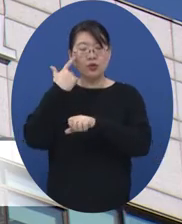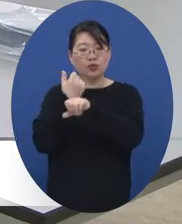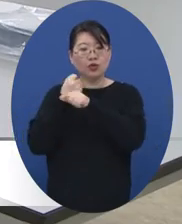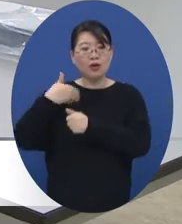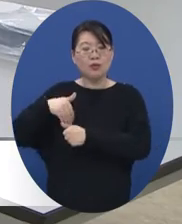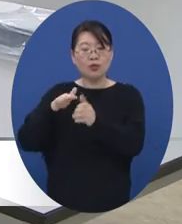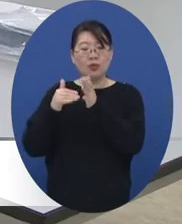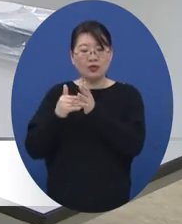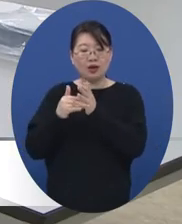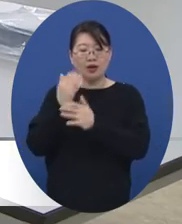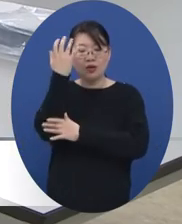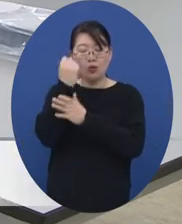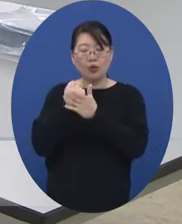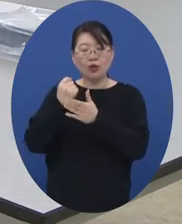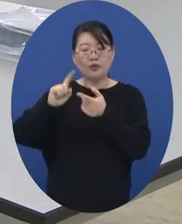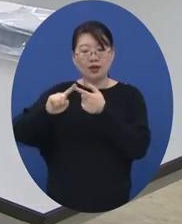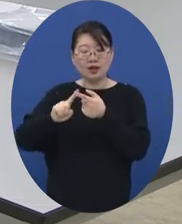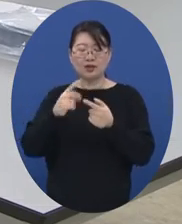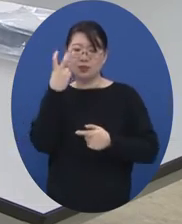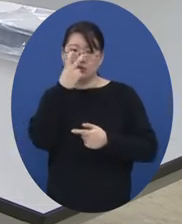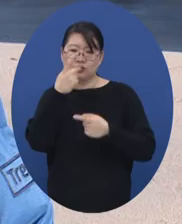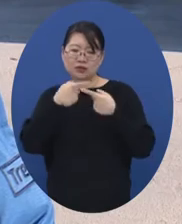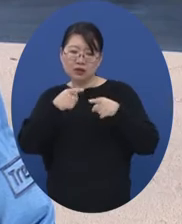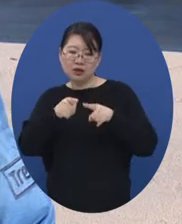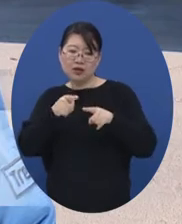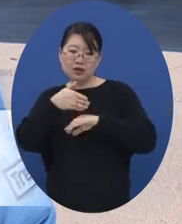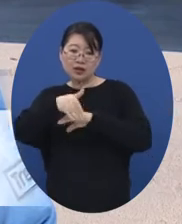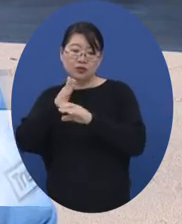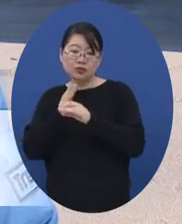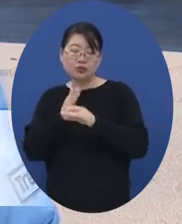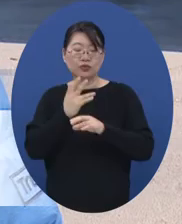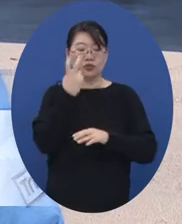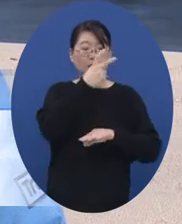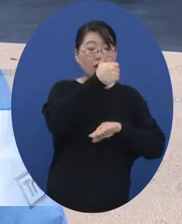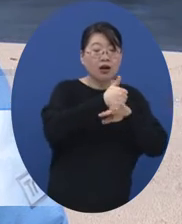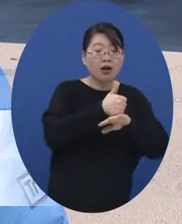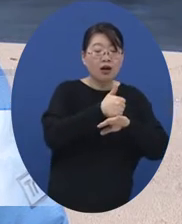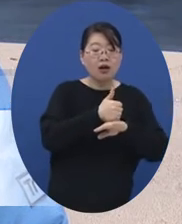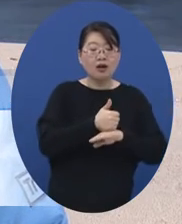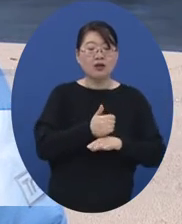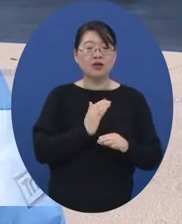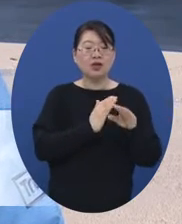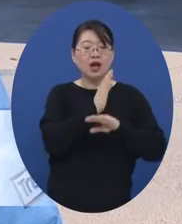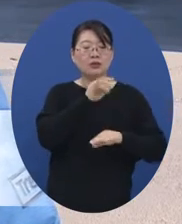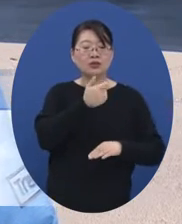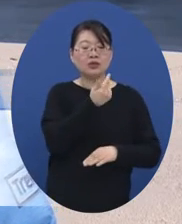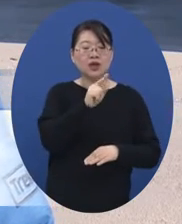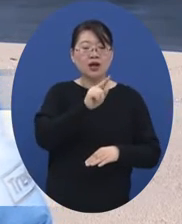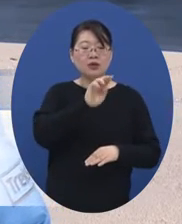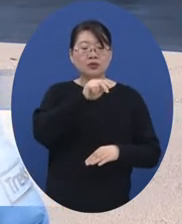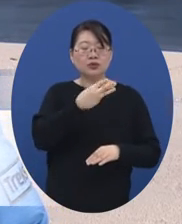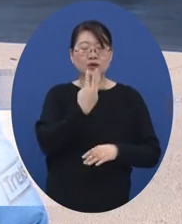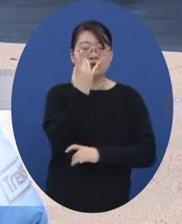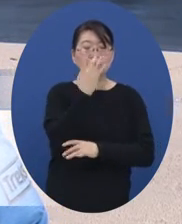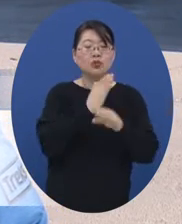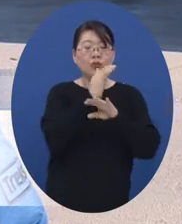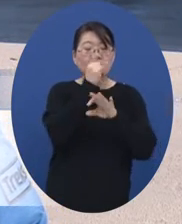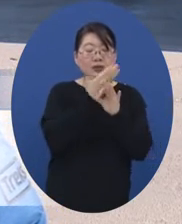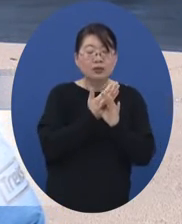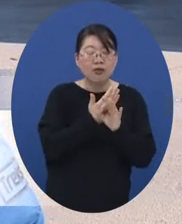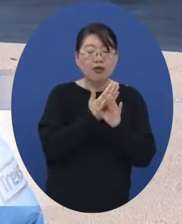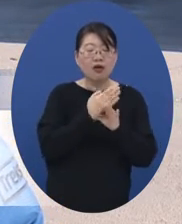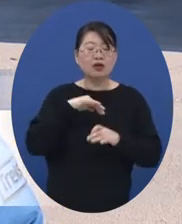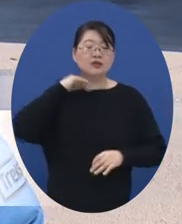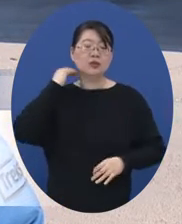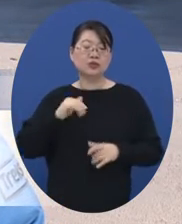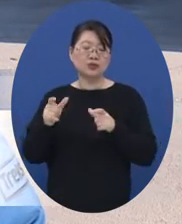보내 오염 여부를 분석할 예정입니다 조사결과 과 브라 아무리 아 기준을 처벌 할 경우에는